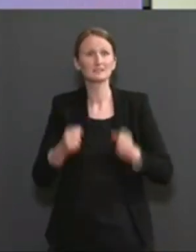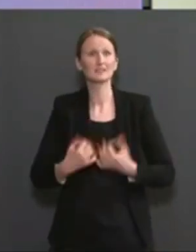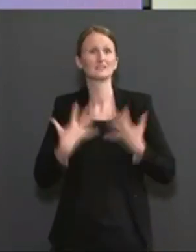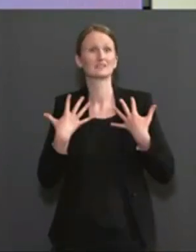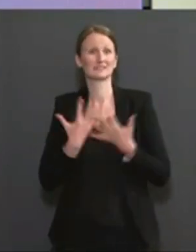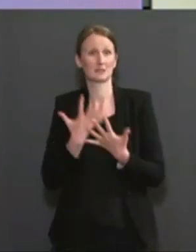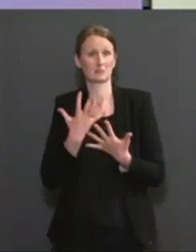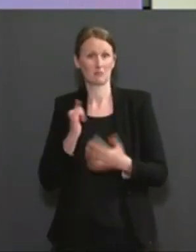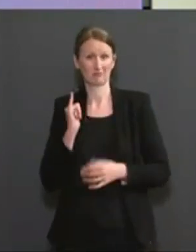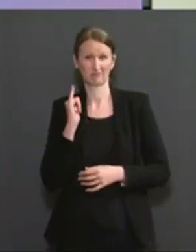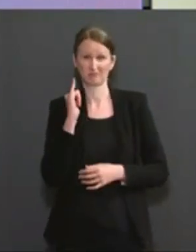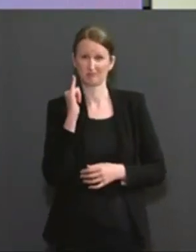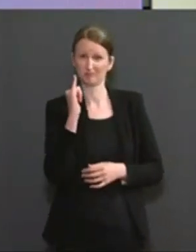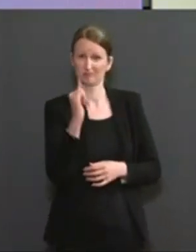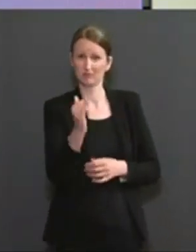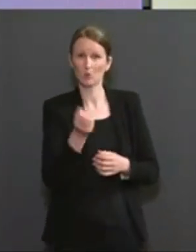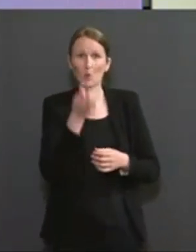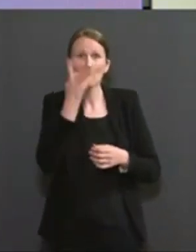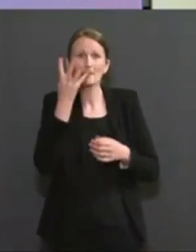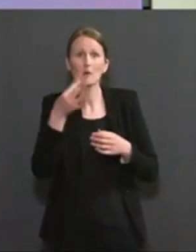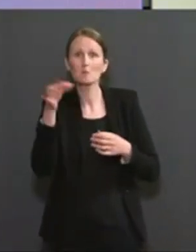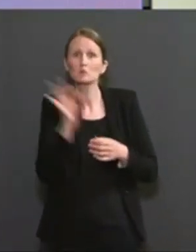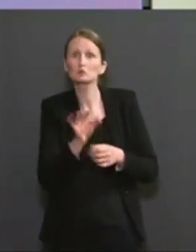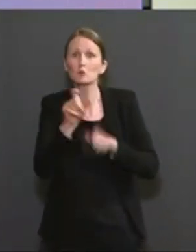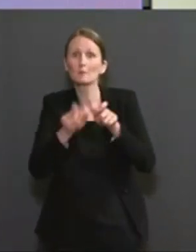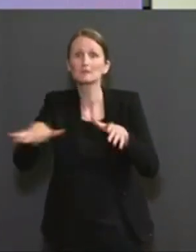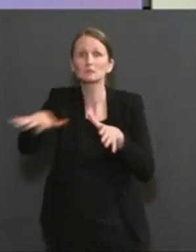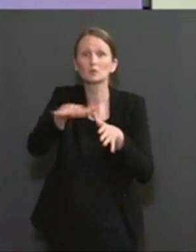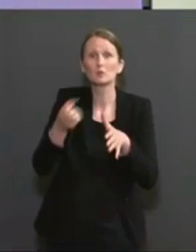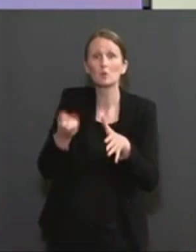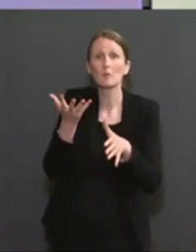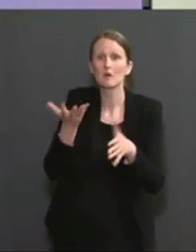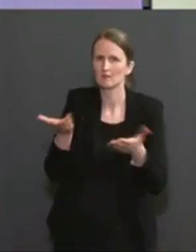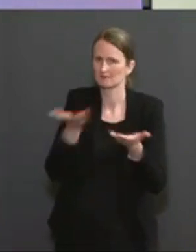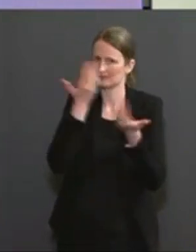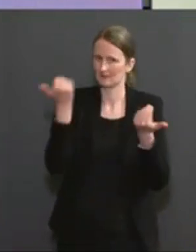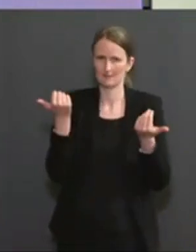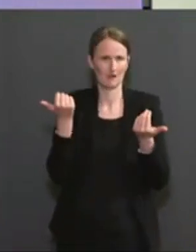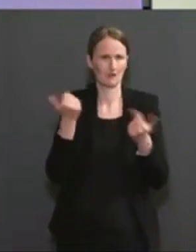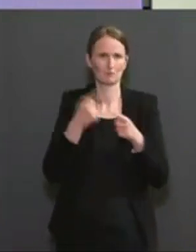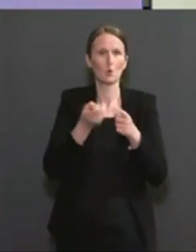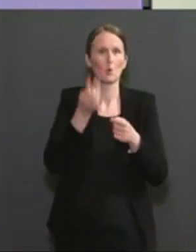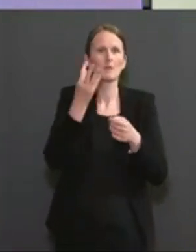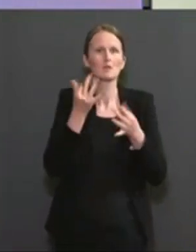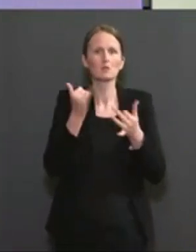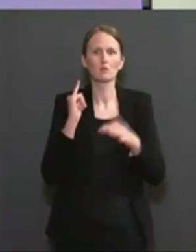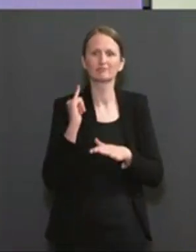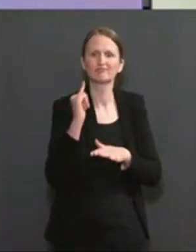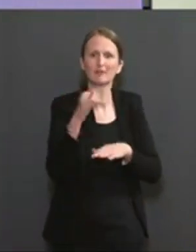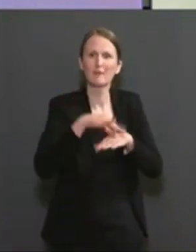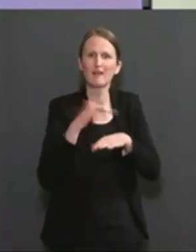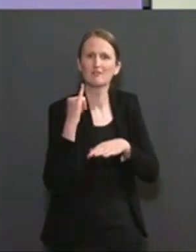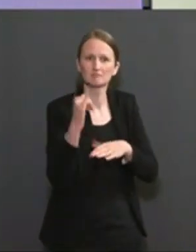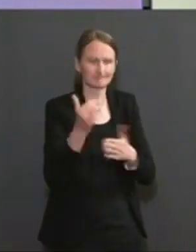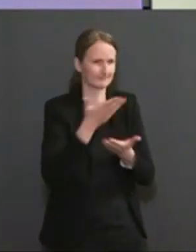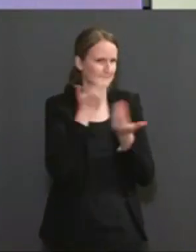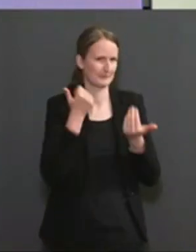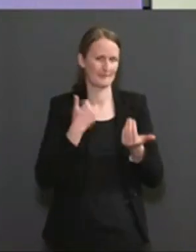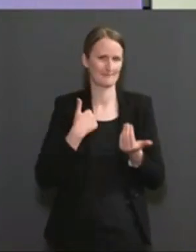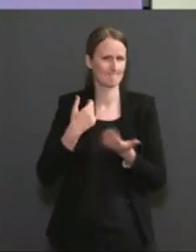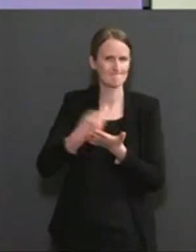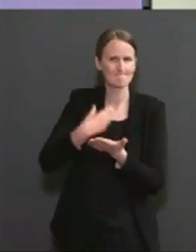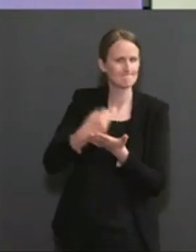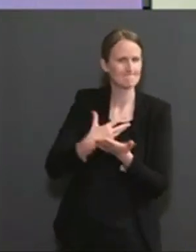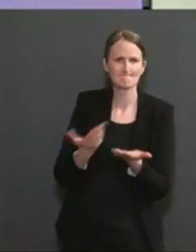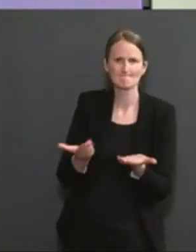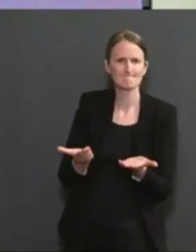cela va mettre avant d'avoir une guérison totale. On ne sait pas d'ailleurs dans la plupart des cas par quel mécanisme ce type